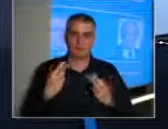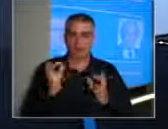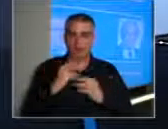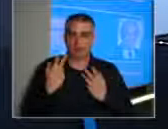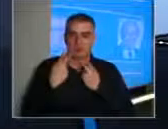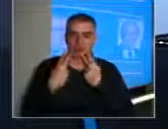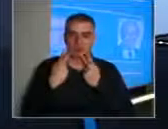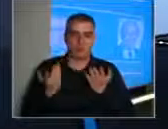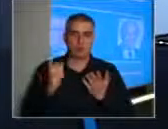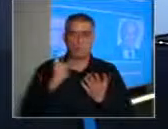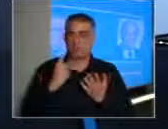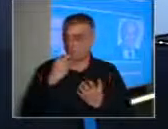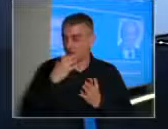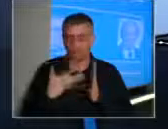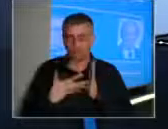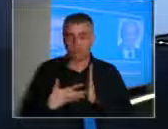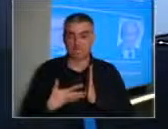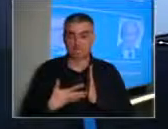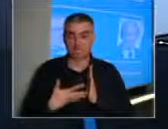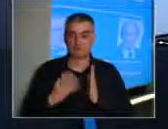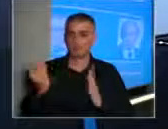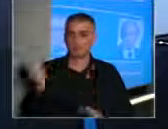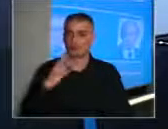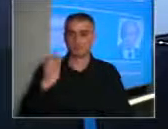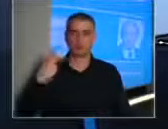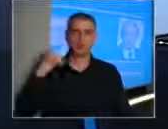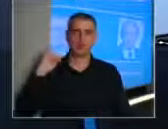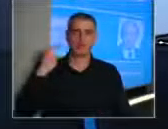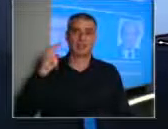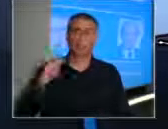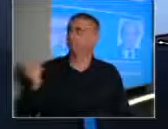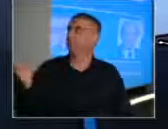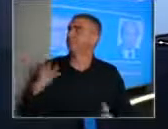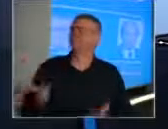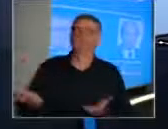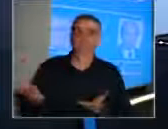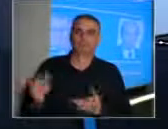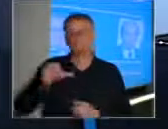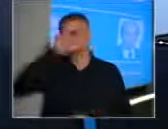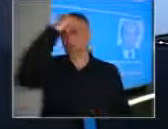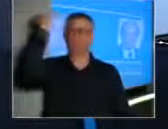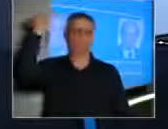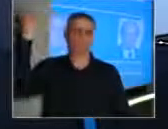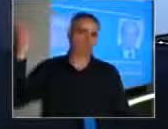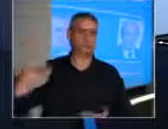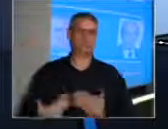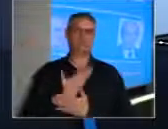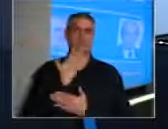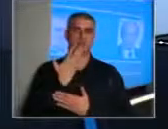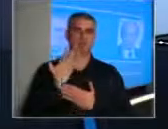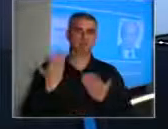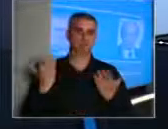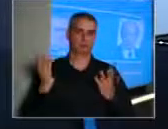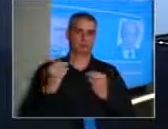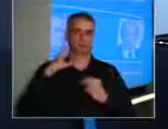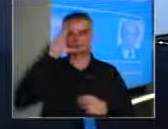תוצאות סופיות, אבל לפי הסקרים, ובא מישהו כמו פייגלין, משום מקום, ממתק את עצמו מחדש,